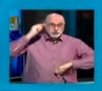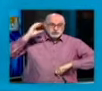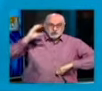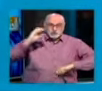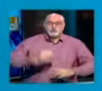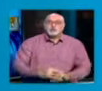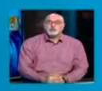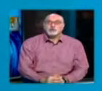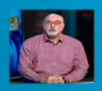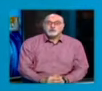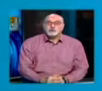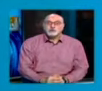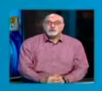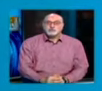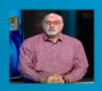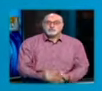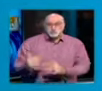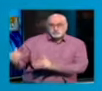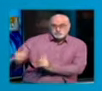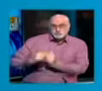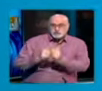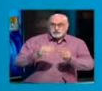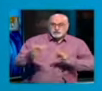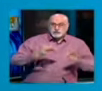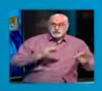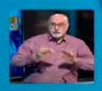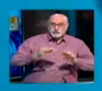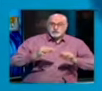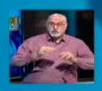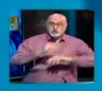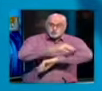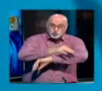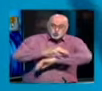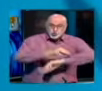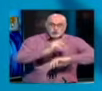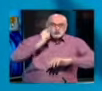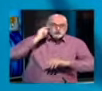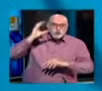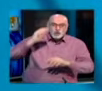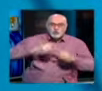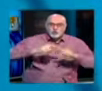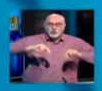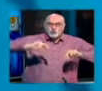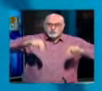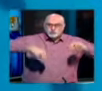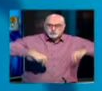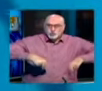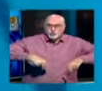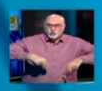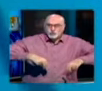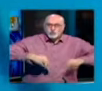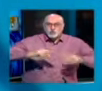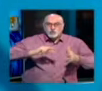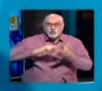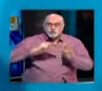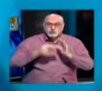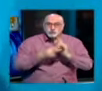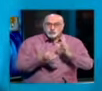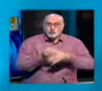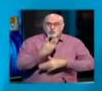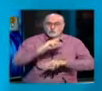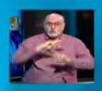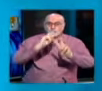اللقاء تأكيد على مرافقة التقنيين الصينيين للمشاريع المتفق عليها، لا سيما مشروع